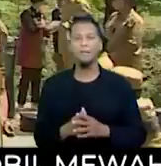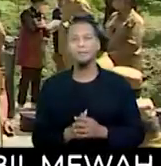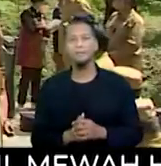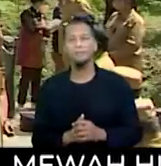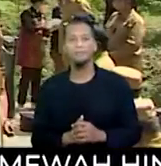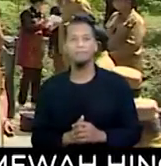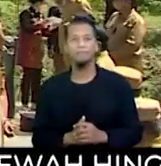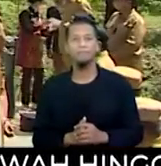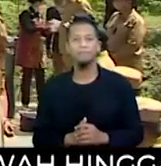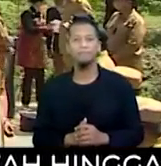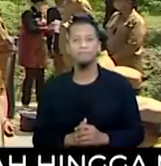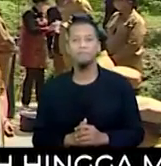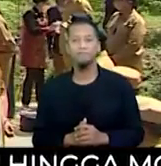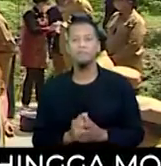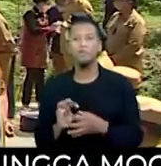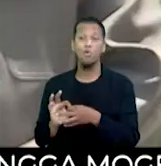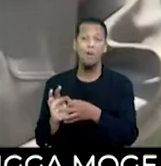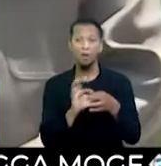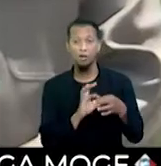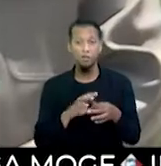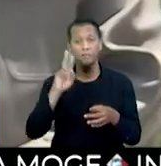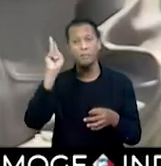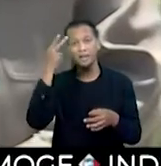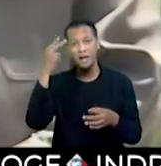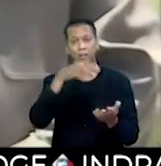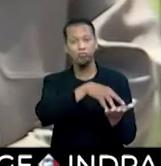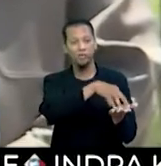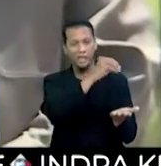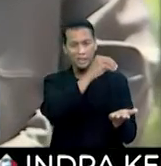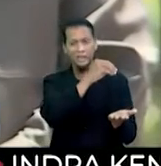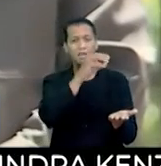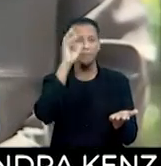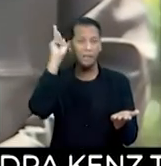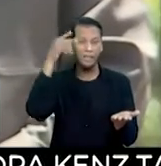kolaborasi antara pemerintah pusat pemerintah daerah